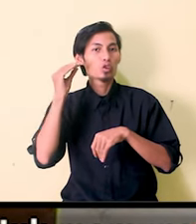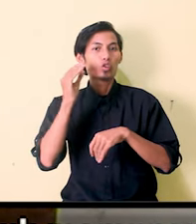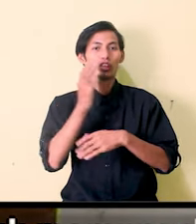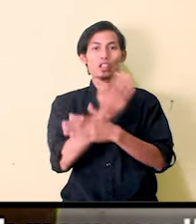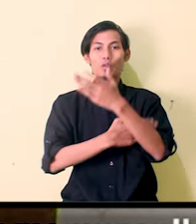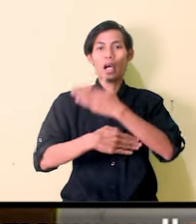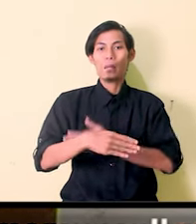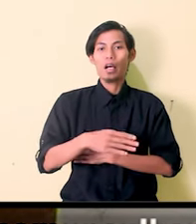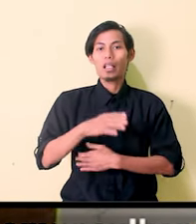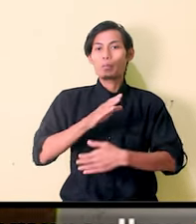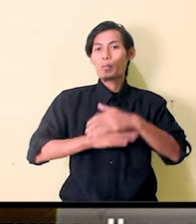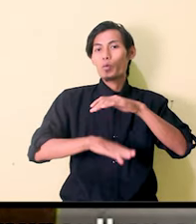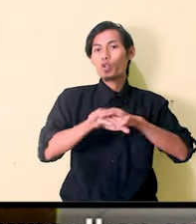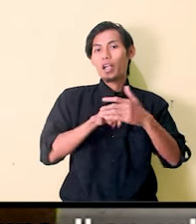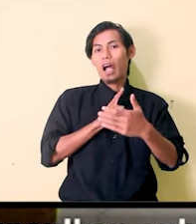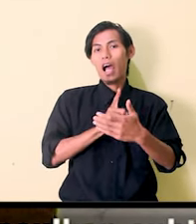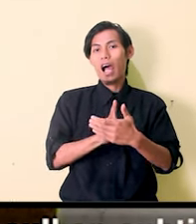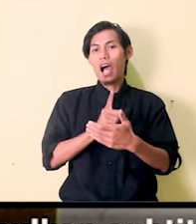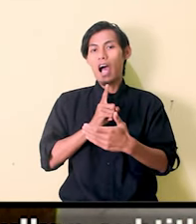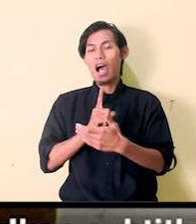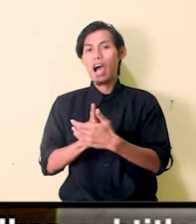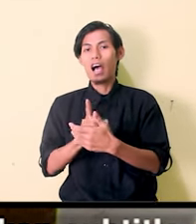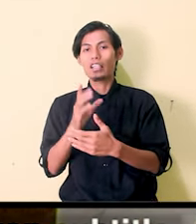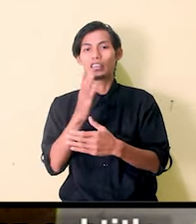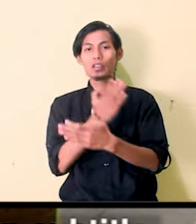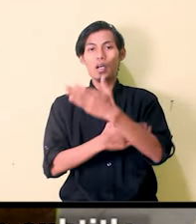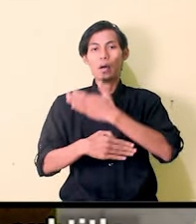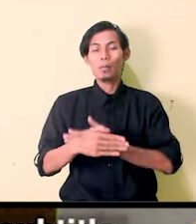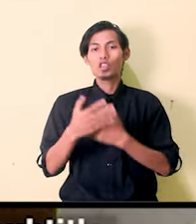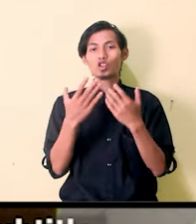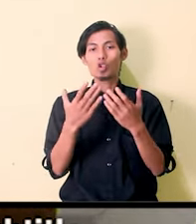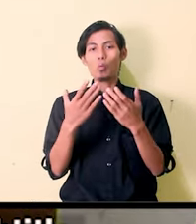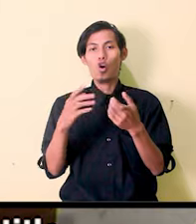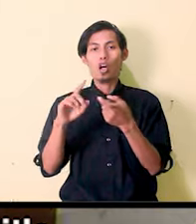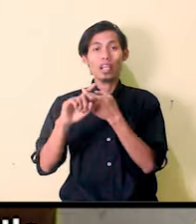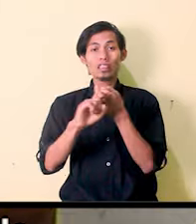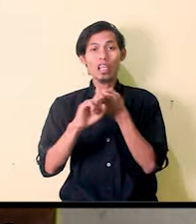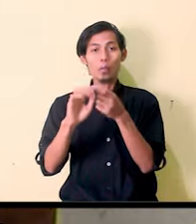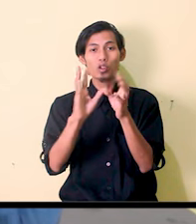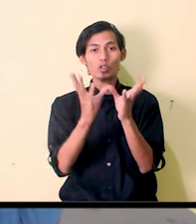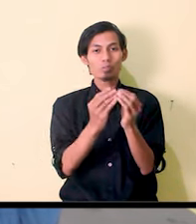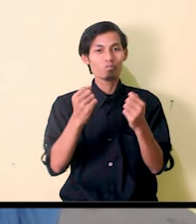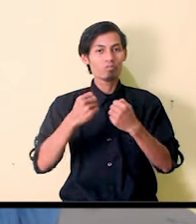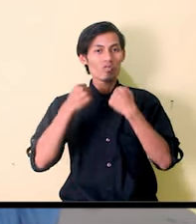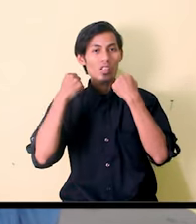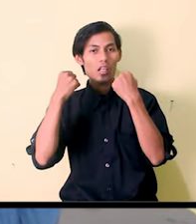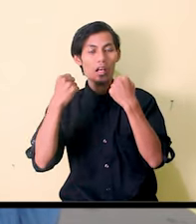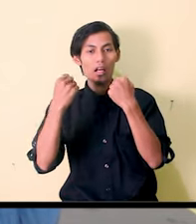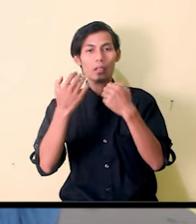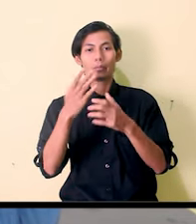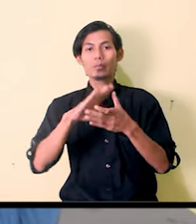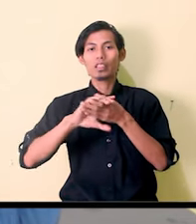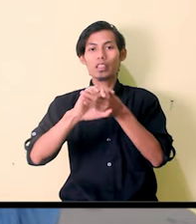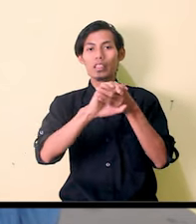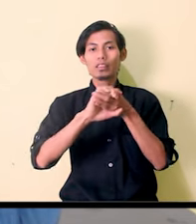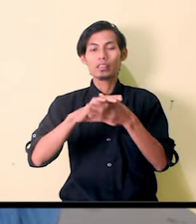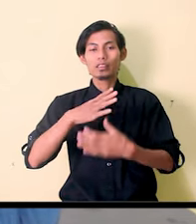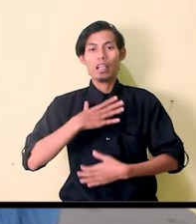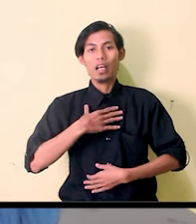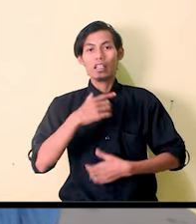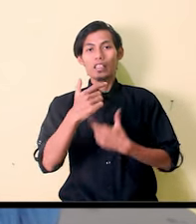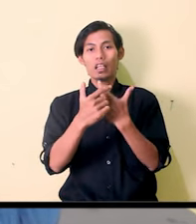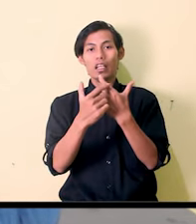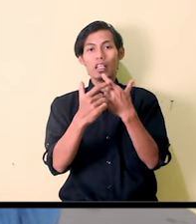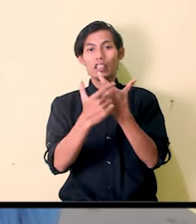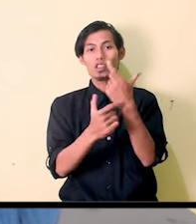divabel semoga sobat inklusi selalu dalam keadaan sehat walfiat perkenalkan saya Yusi putri dari